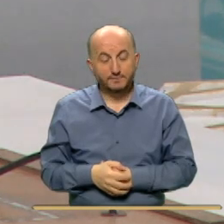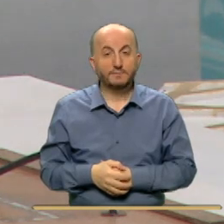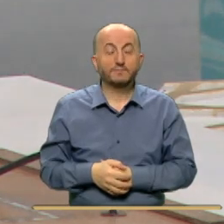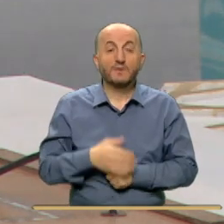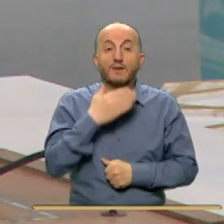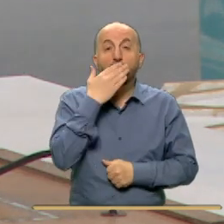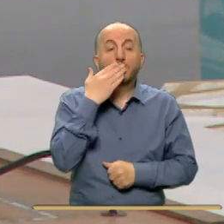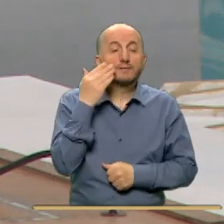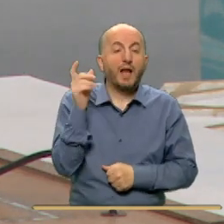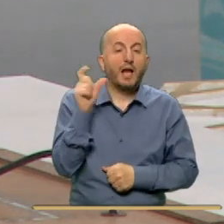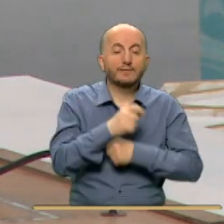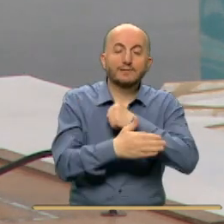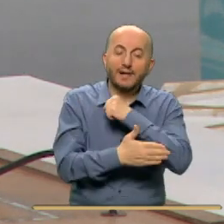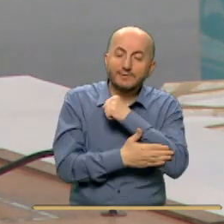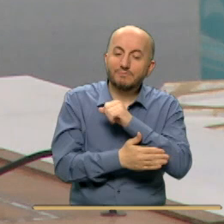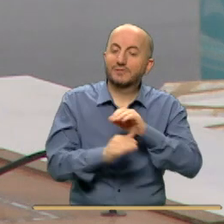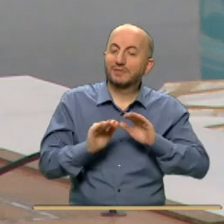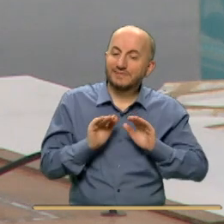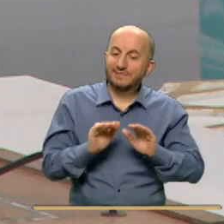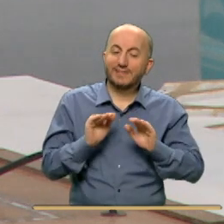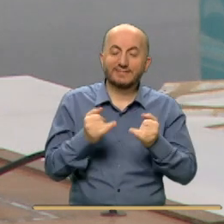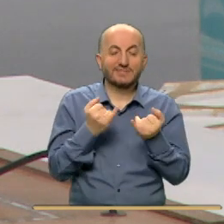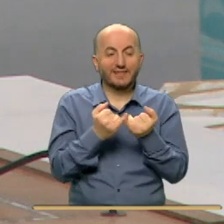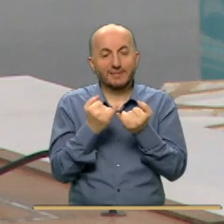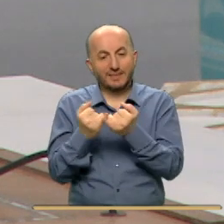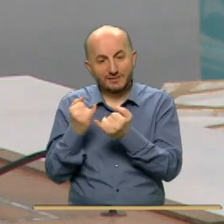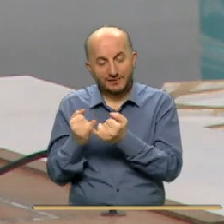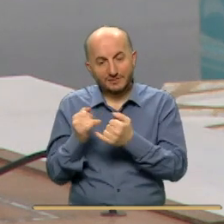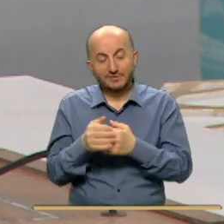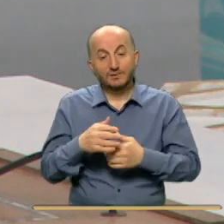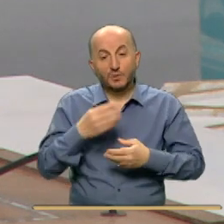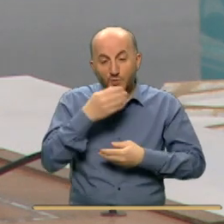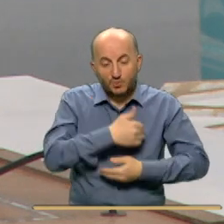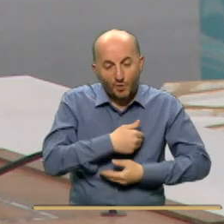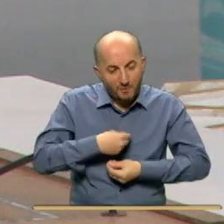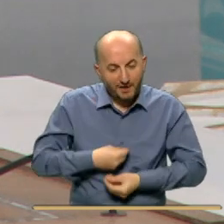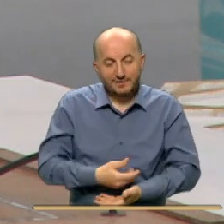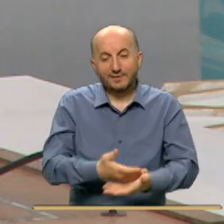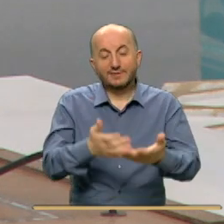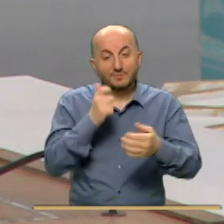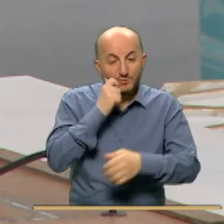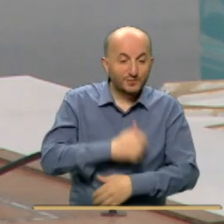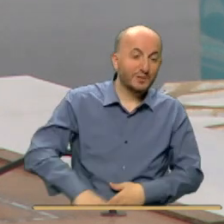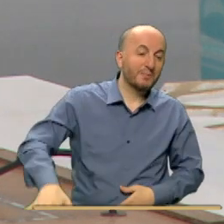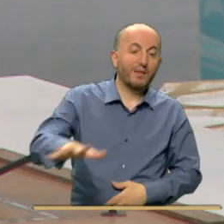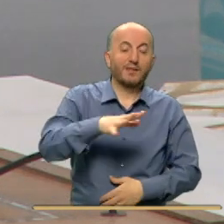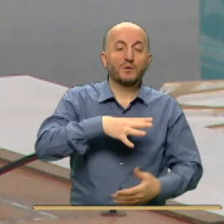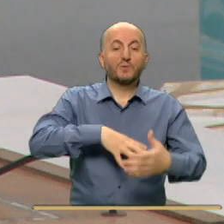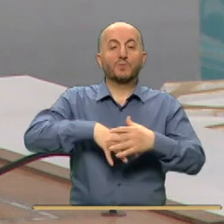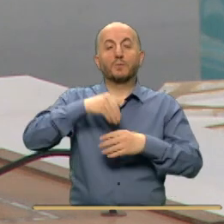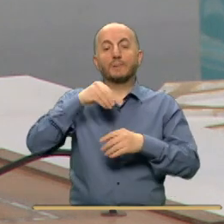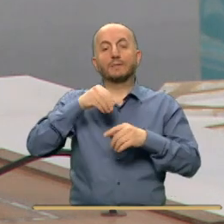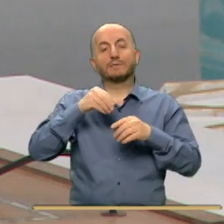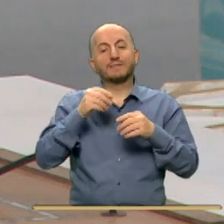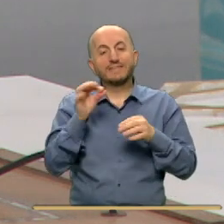Ramazan ayı yardımlaşmanın, dayanışmanın, kardeşliğin, cömertliğin, müminlerin ruhlarının inceldiği,